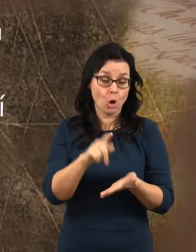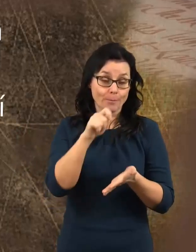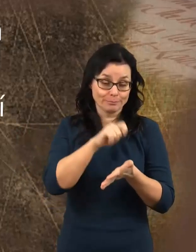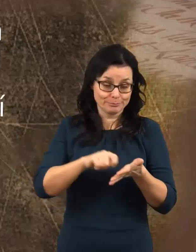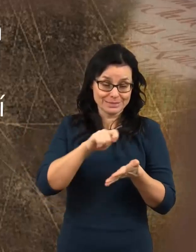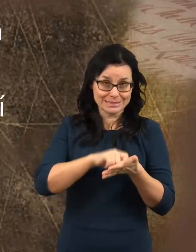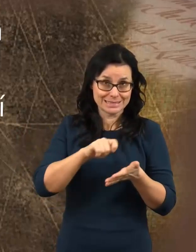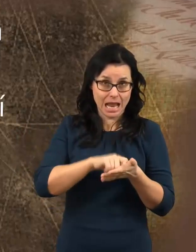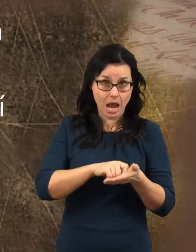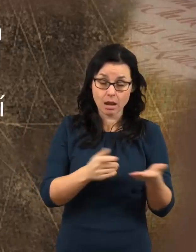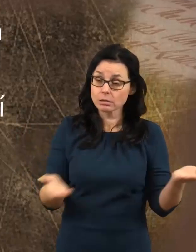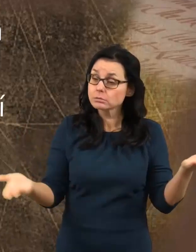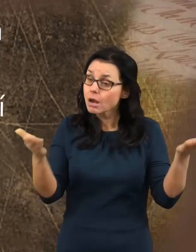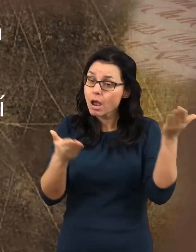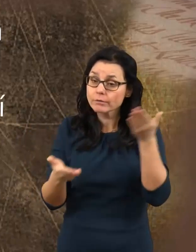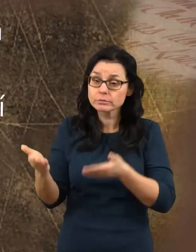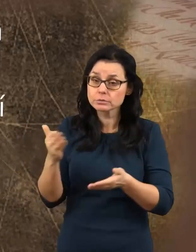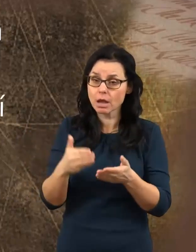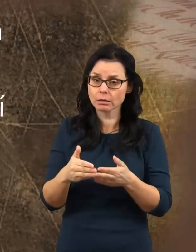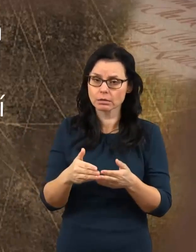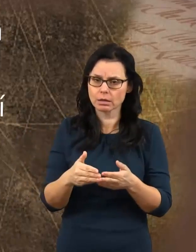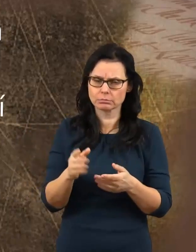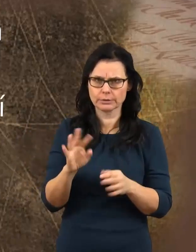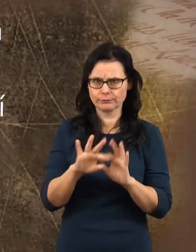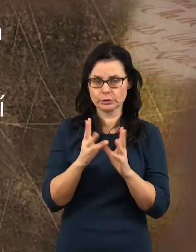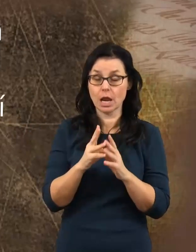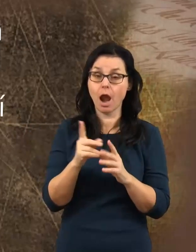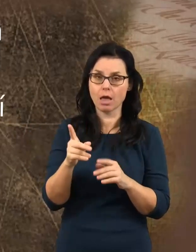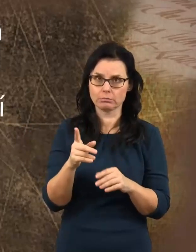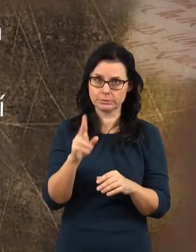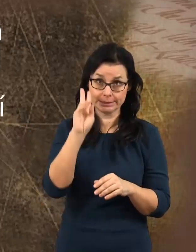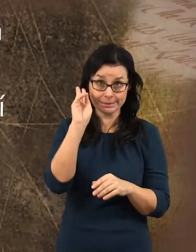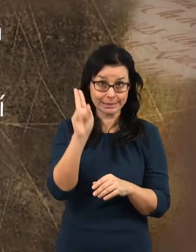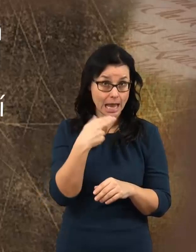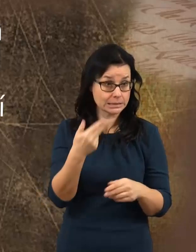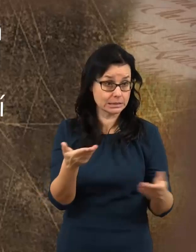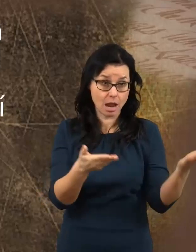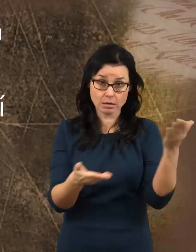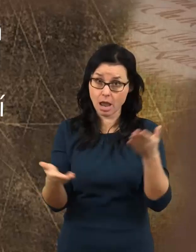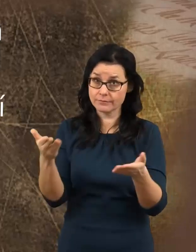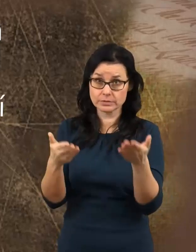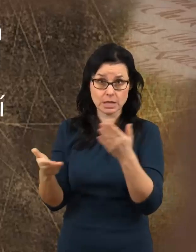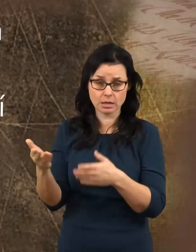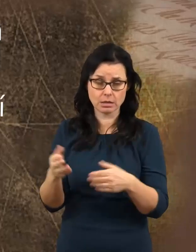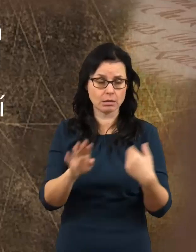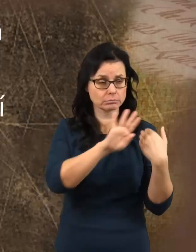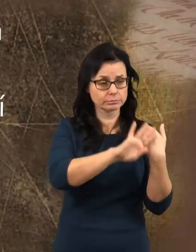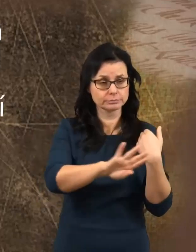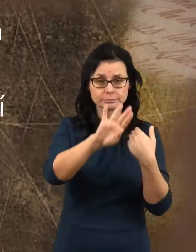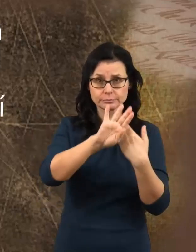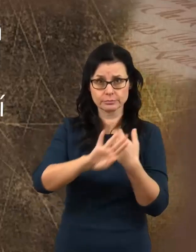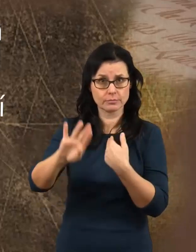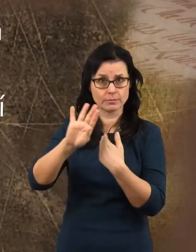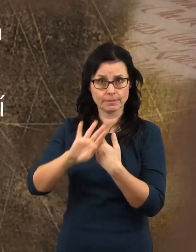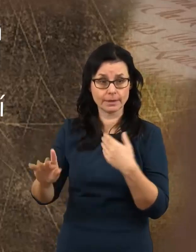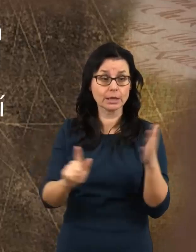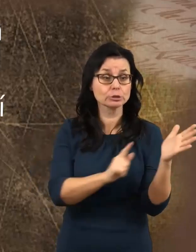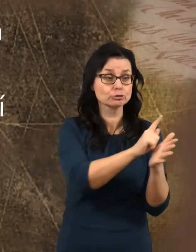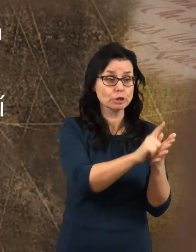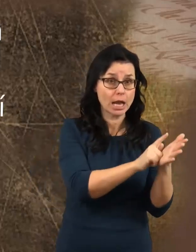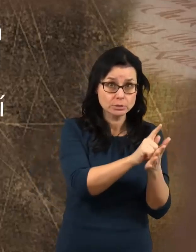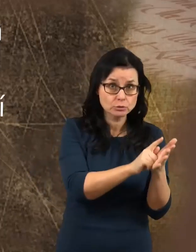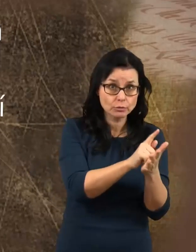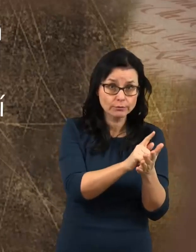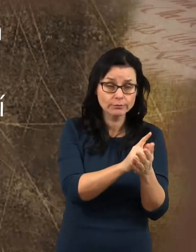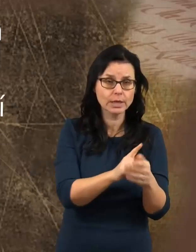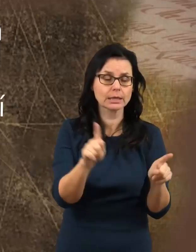se navzájem na mnoze, ne všichni, ano, neznali oddělení od sebe časově i